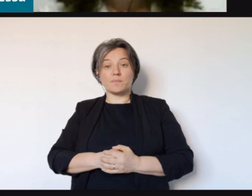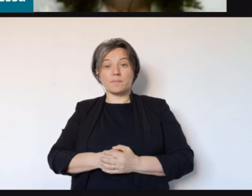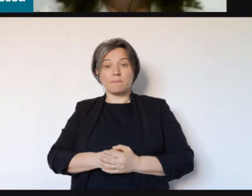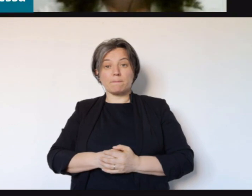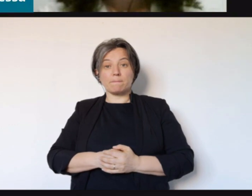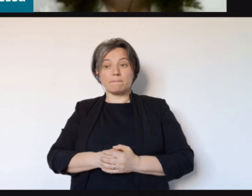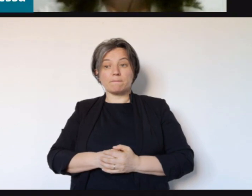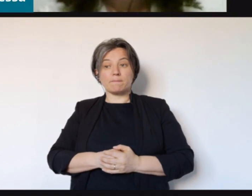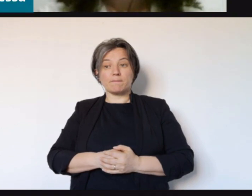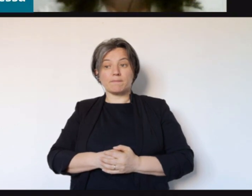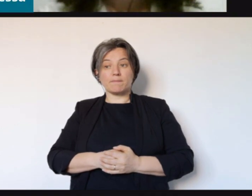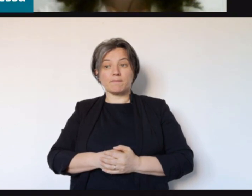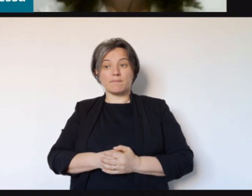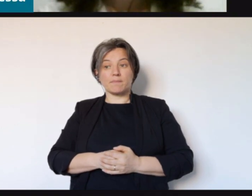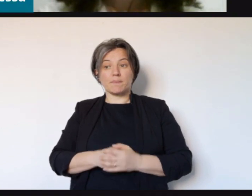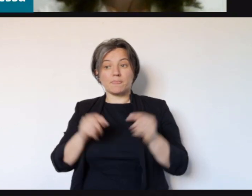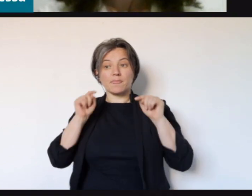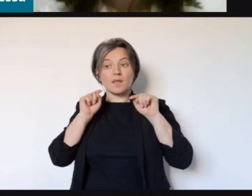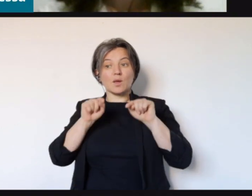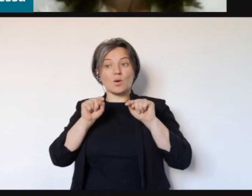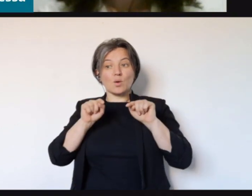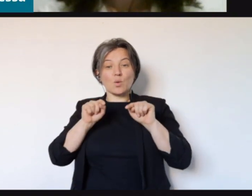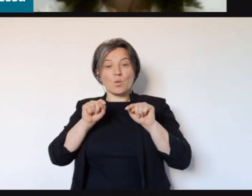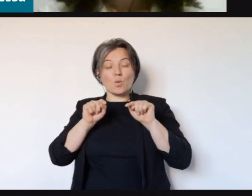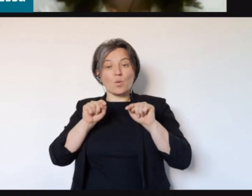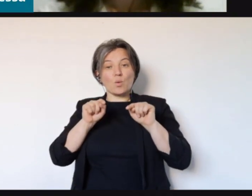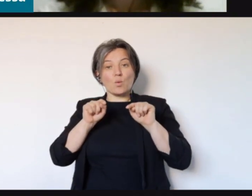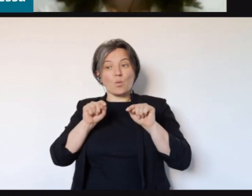però è un passaggio che